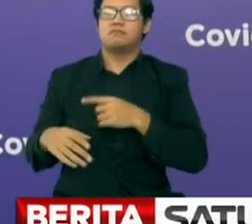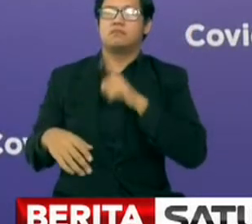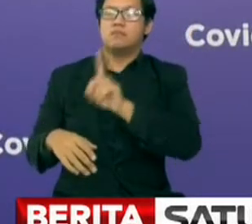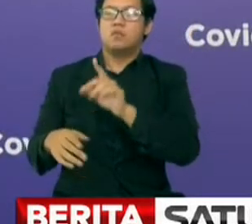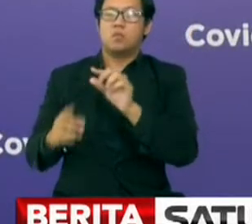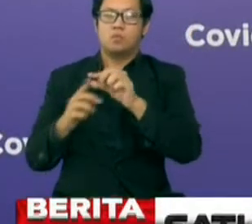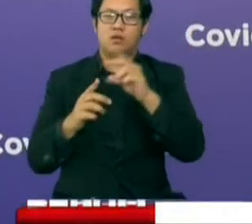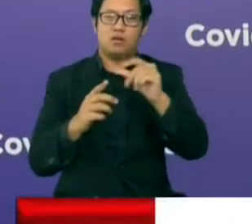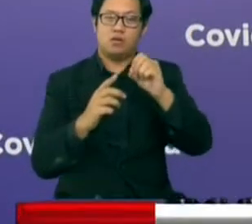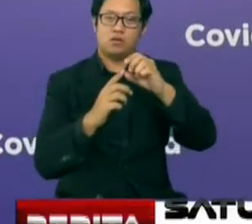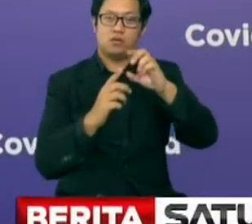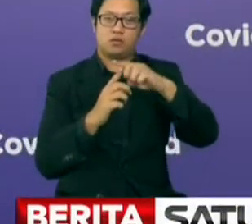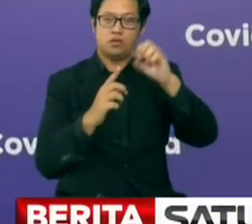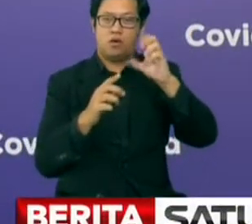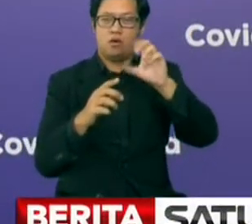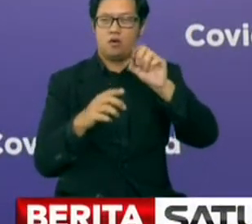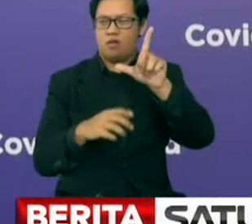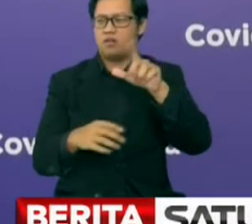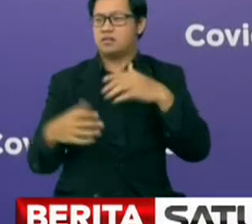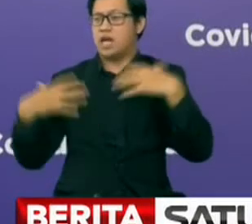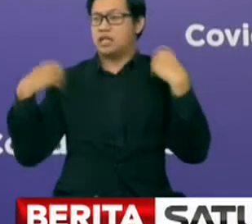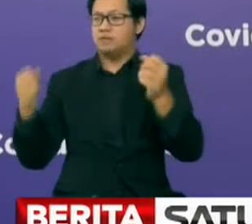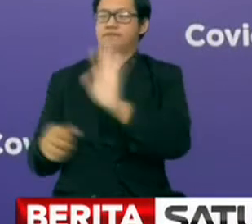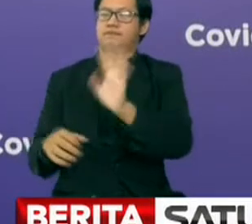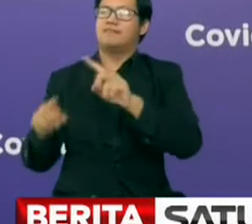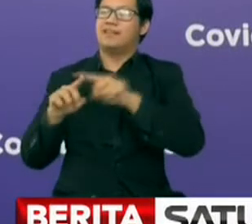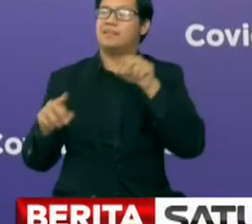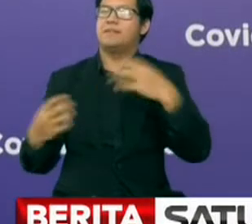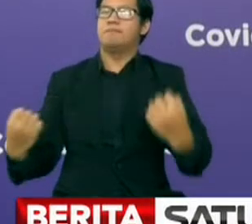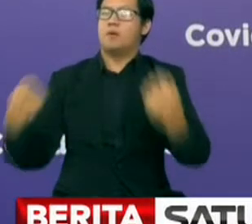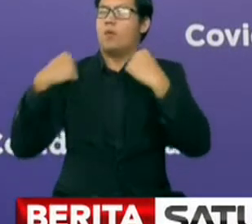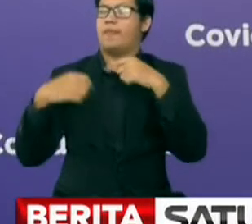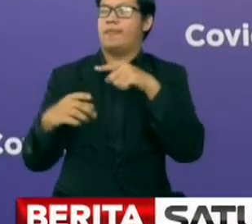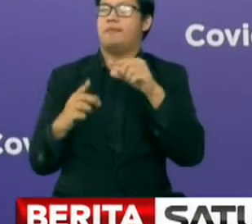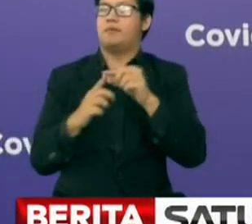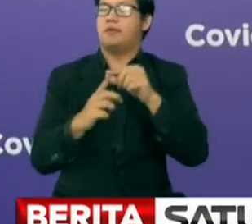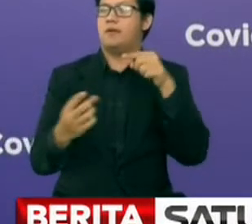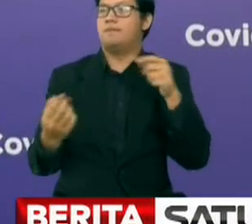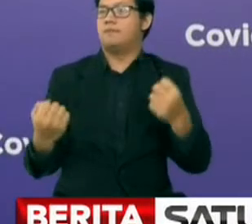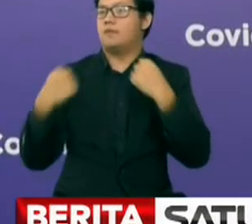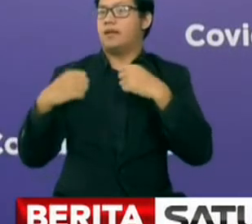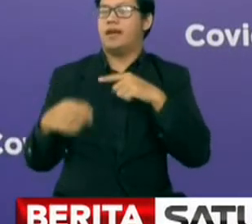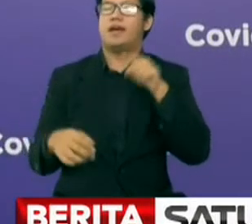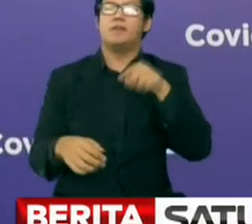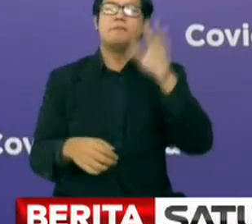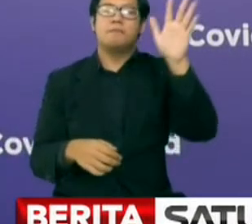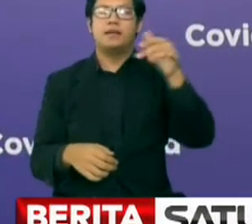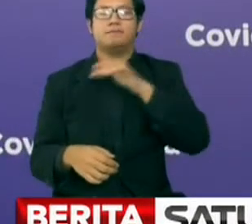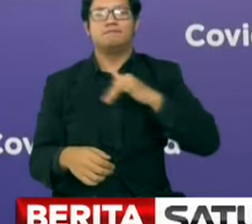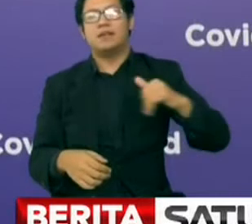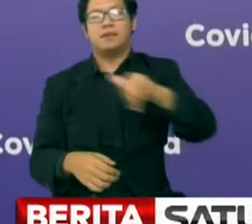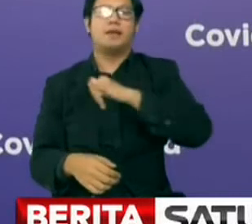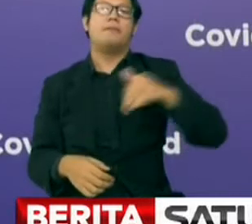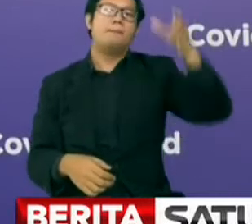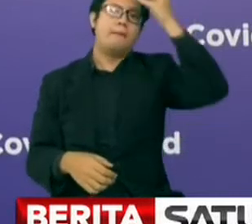Kesehatan tidak justru ini akan memperketat protokol kesehatan Oleh karena itu mari memahami ini